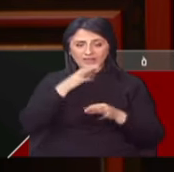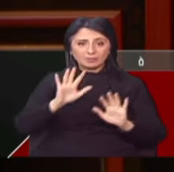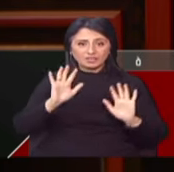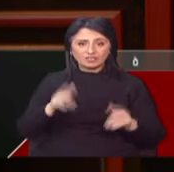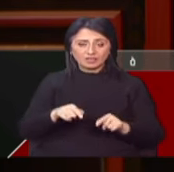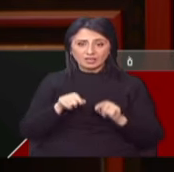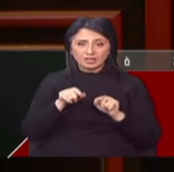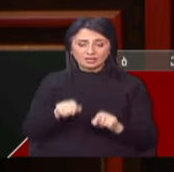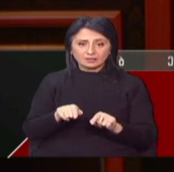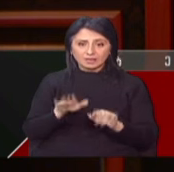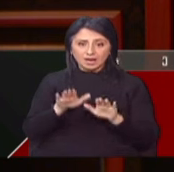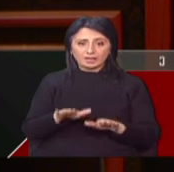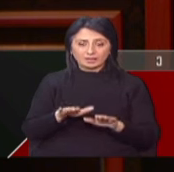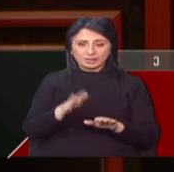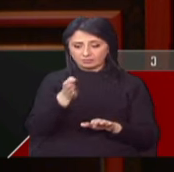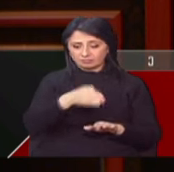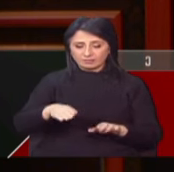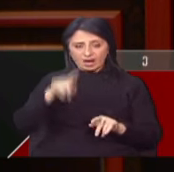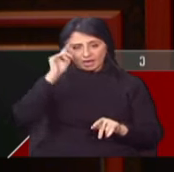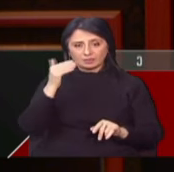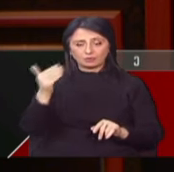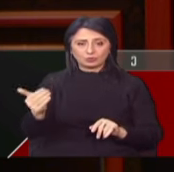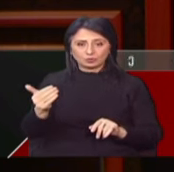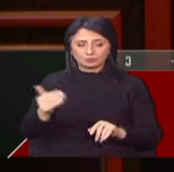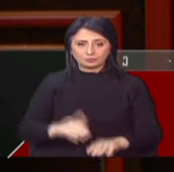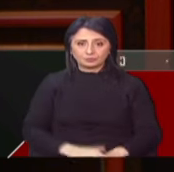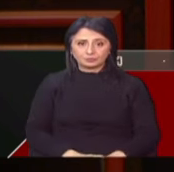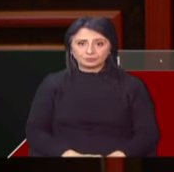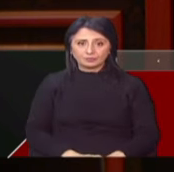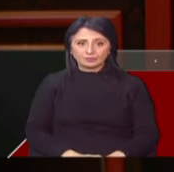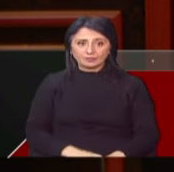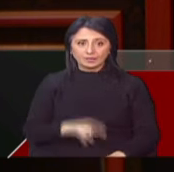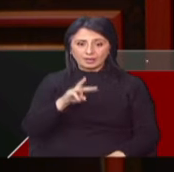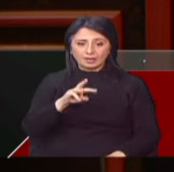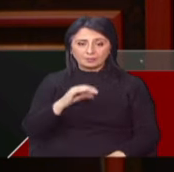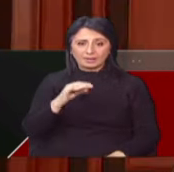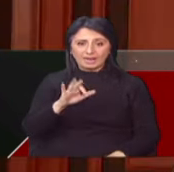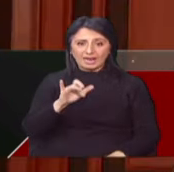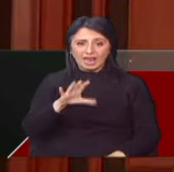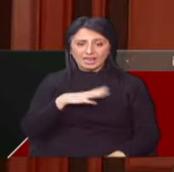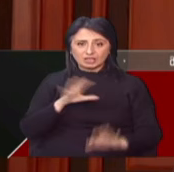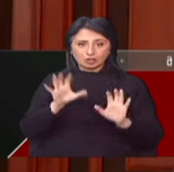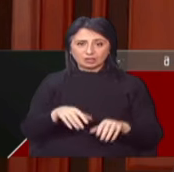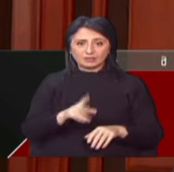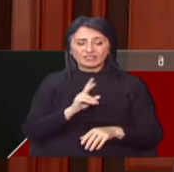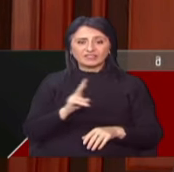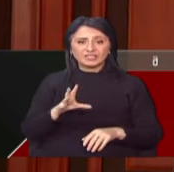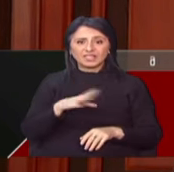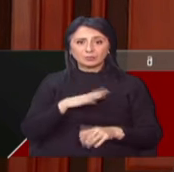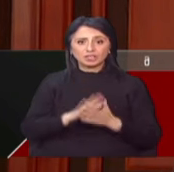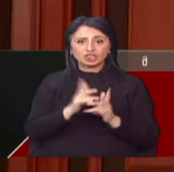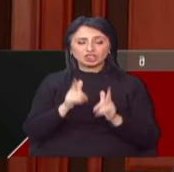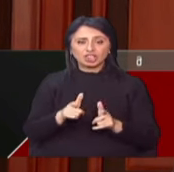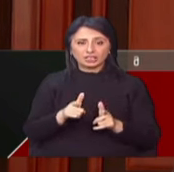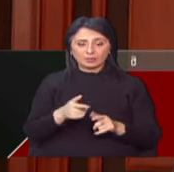bismiașem tuași. Es rceba azerbaijanis mhares. Alhaz Mihaila Zeiko, comisiei stăm și domarem. Vista în crebă de aici.